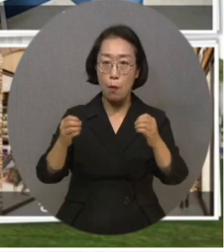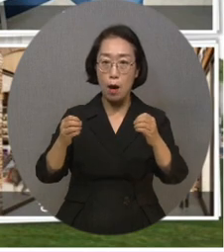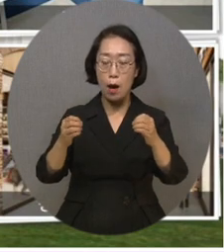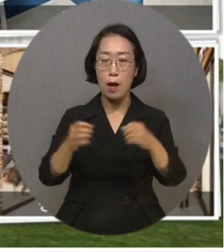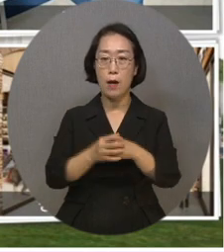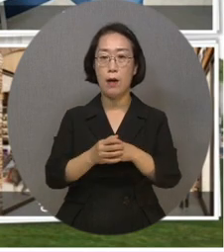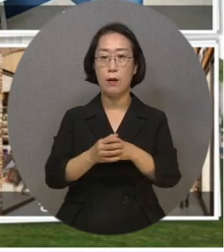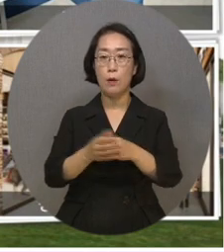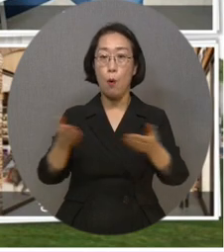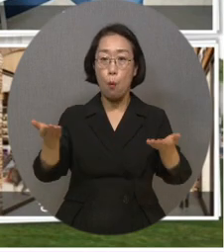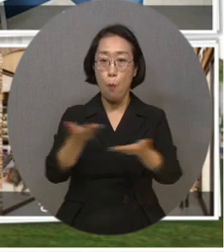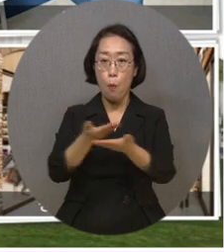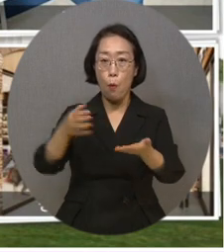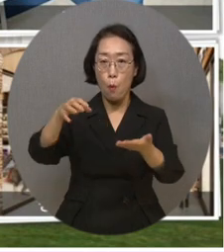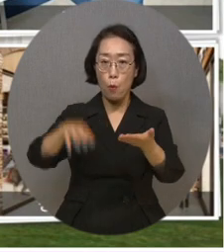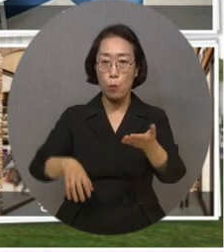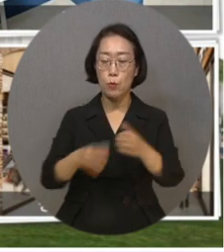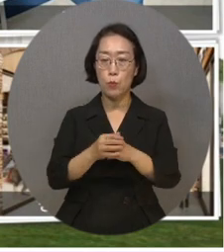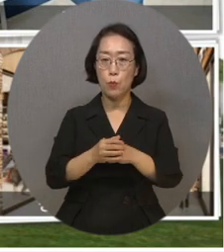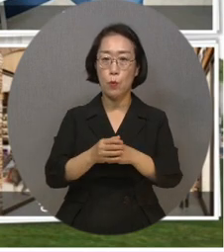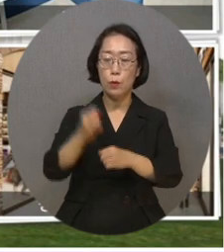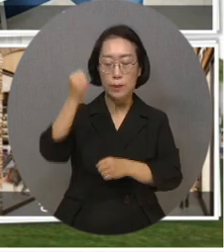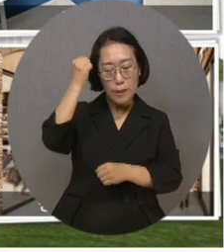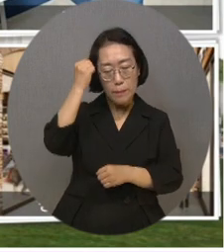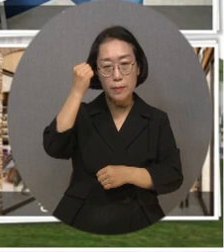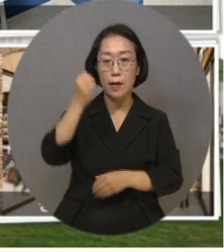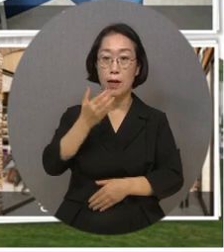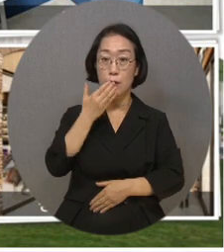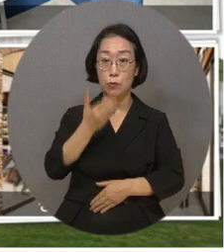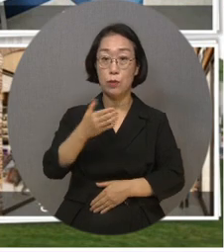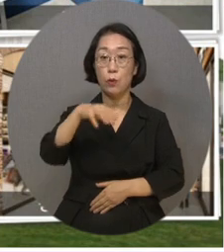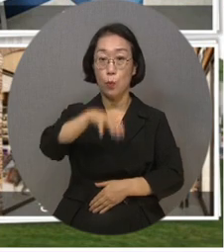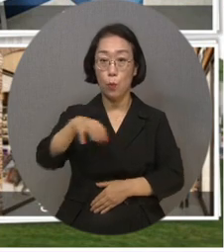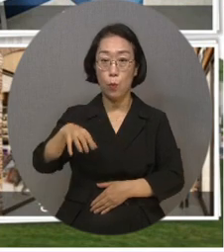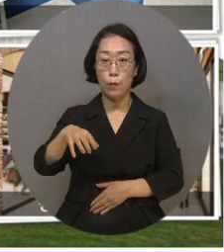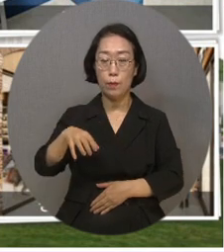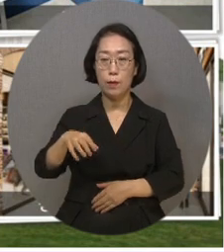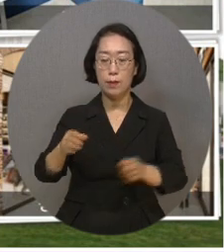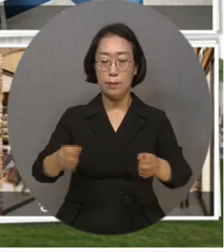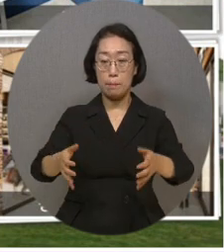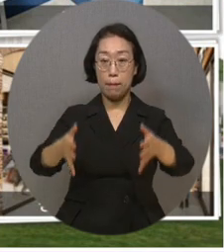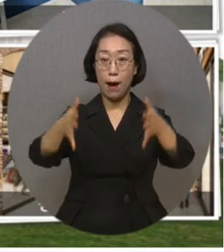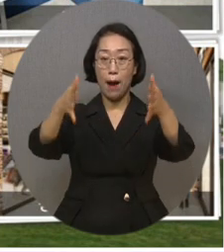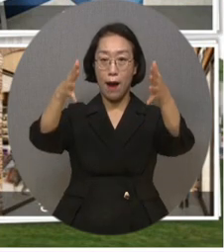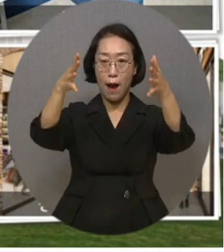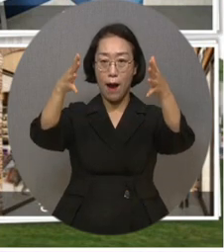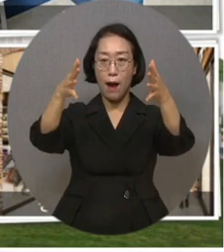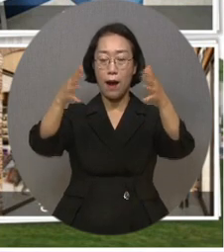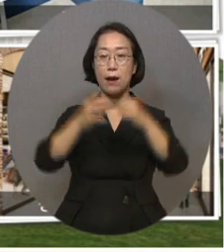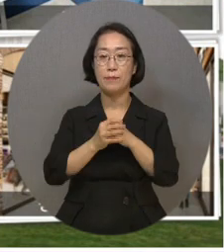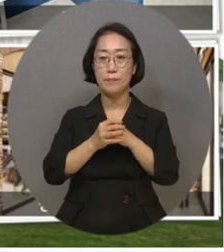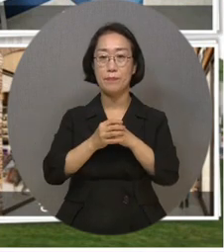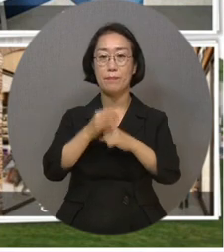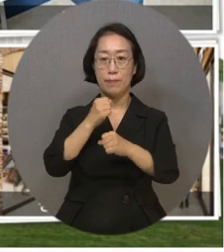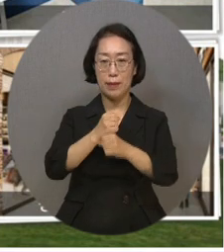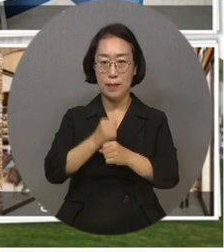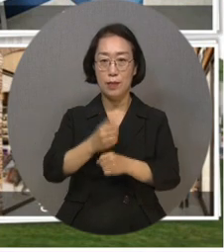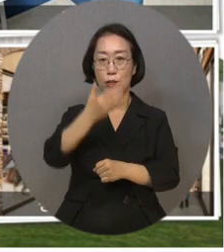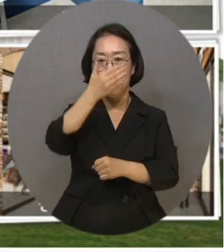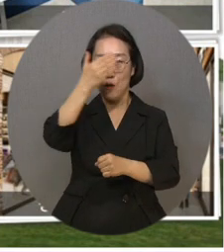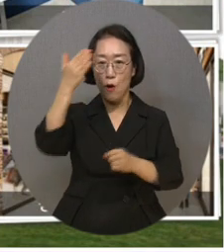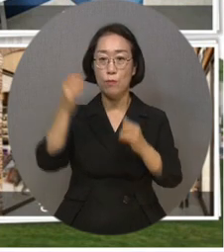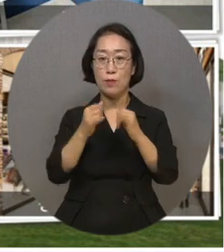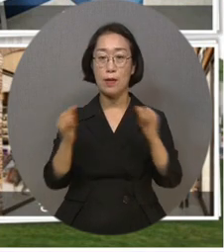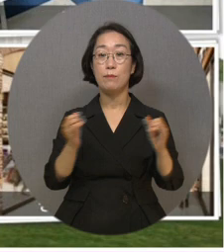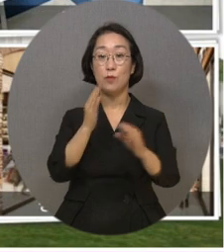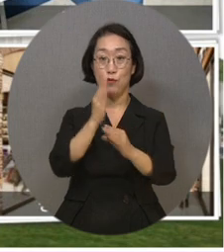그리고 심지어는 이제 청년들의 그 주거 공간까지 합해서 그 18층의 건물 안에 청년 중심의